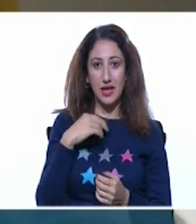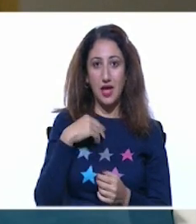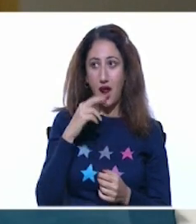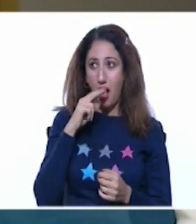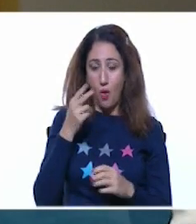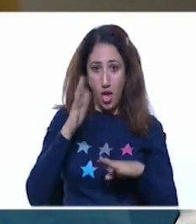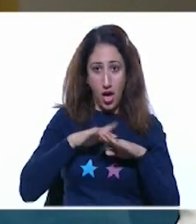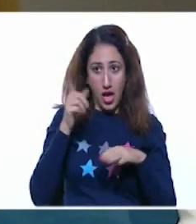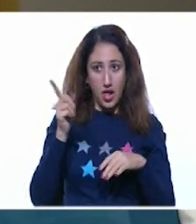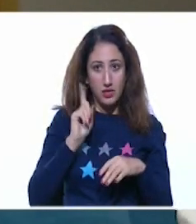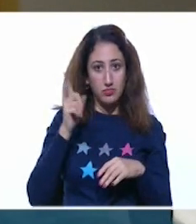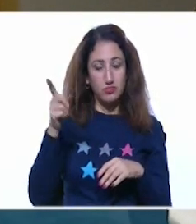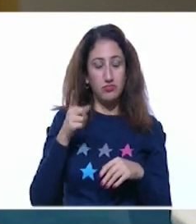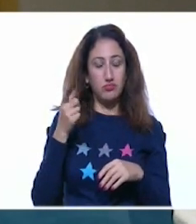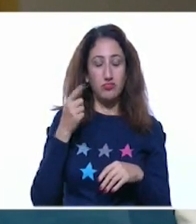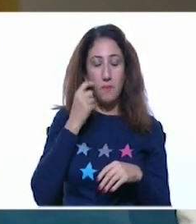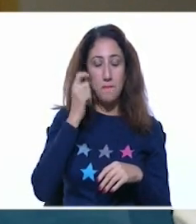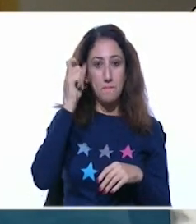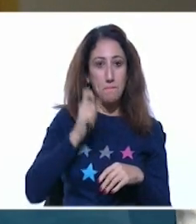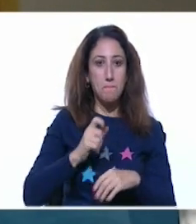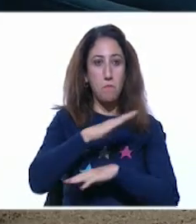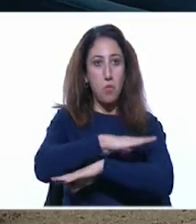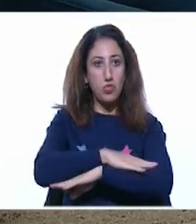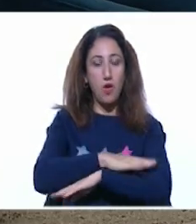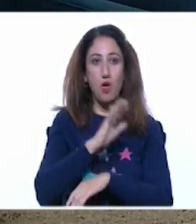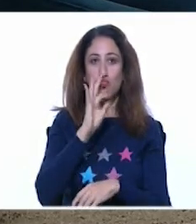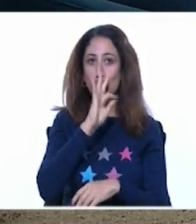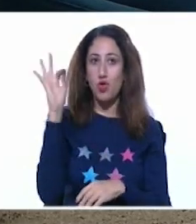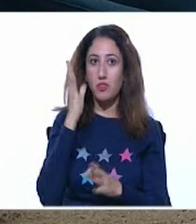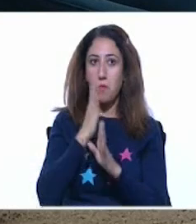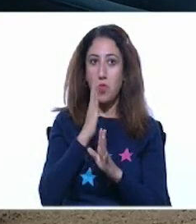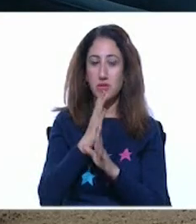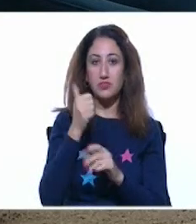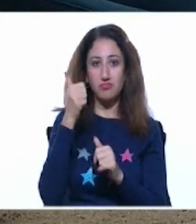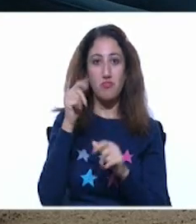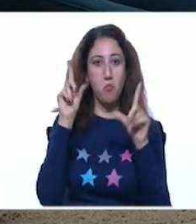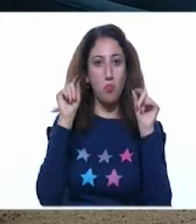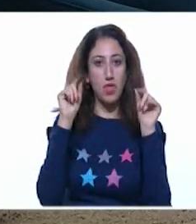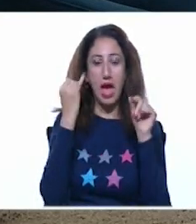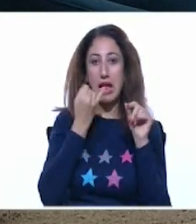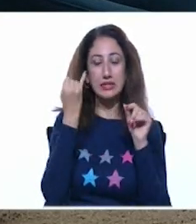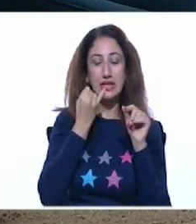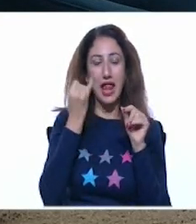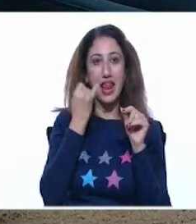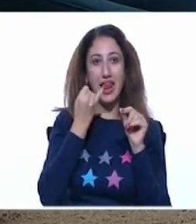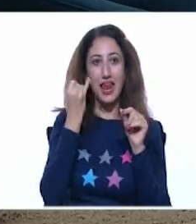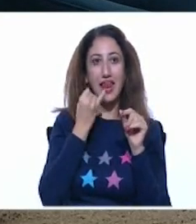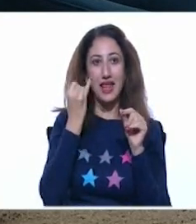حاجه. بني ادمه جدا محترمه جدا شاطره جدا طيبه جدا عسل جدا نص عسل والله كيوت